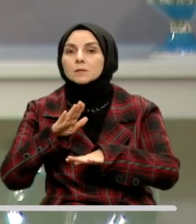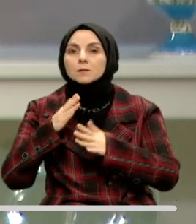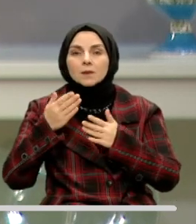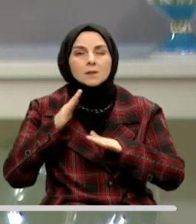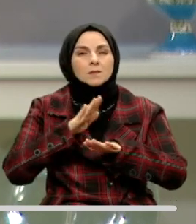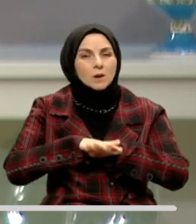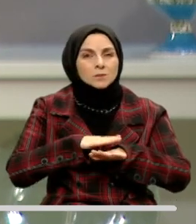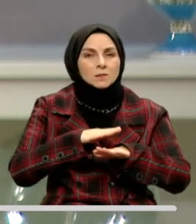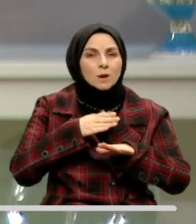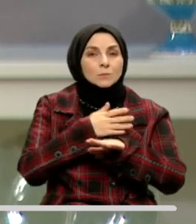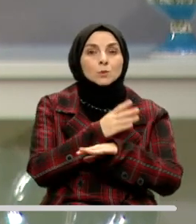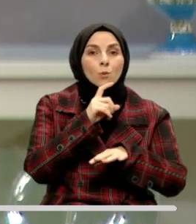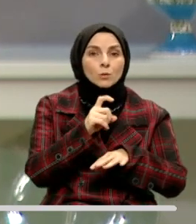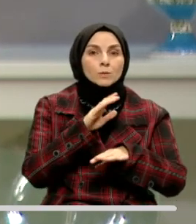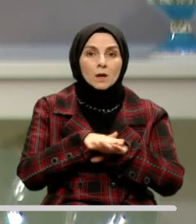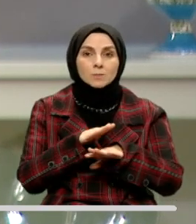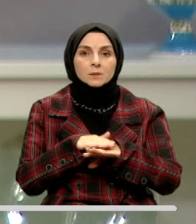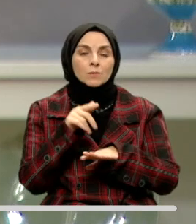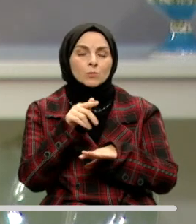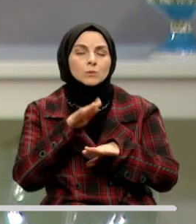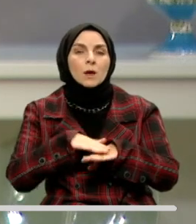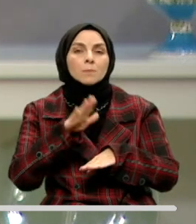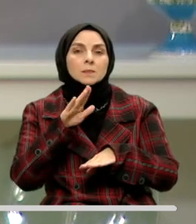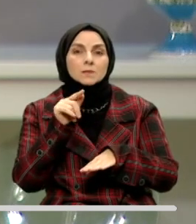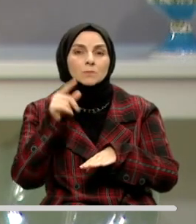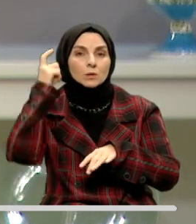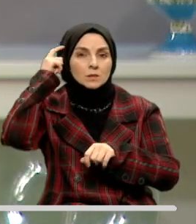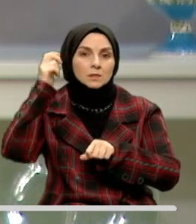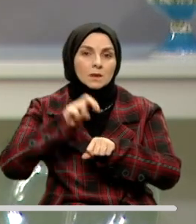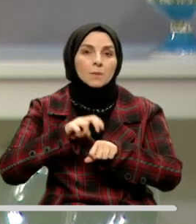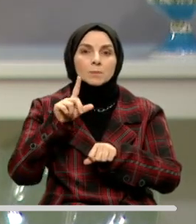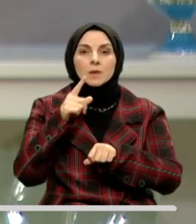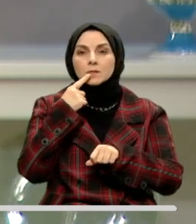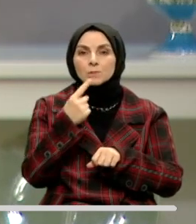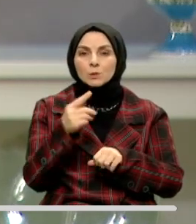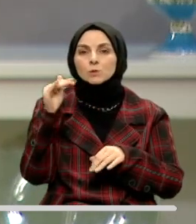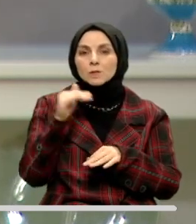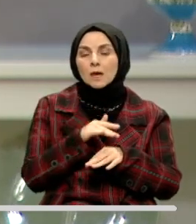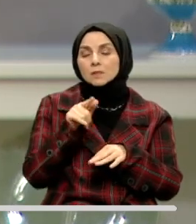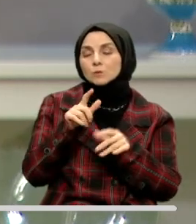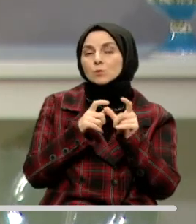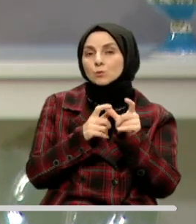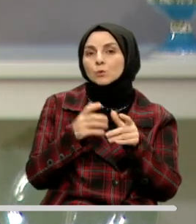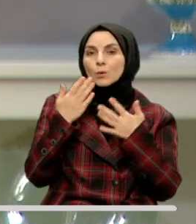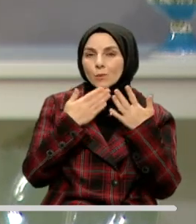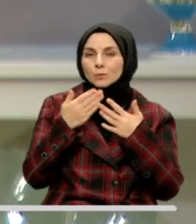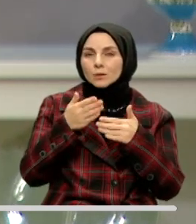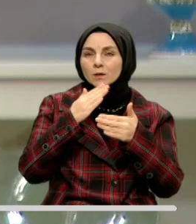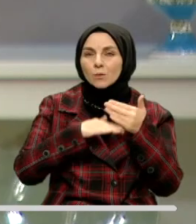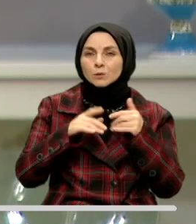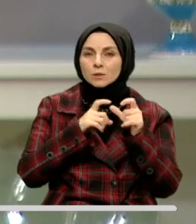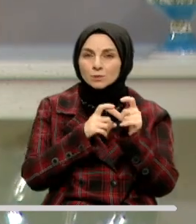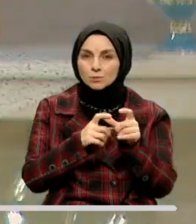mu yaptım? Yapmadan geçtiyseniz ya neydi ya hatırlamam lazım onu. Geldiniz bu soruyu okurken bir tarafta zihninizde önceki soruyla ilgili.